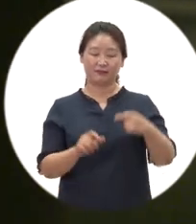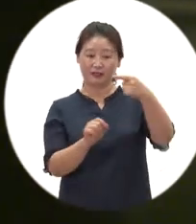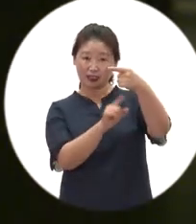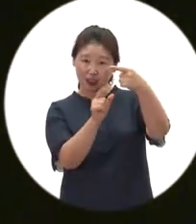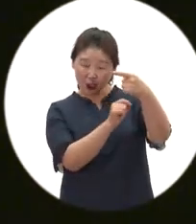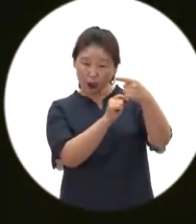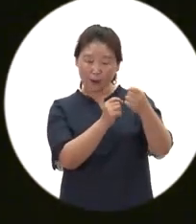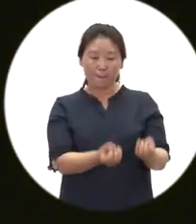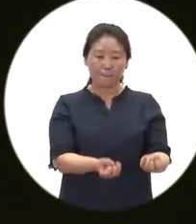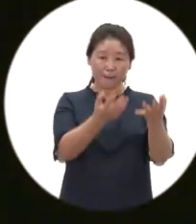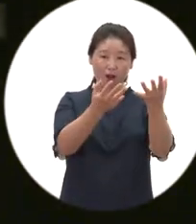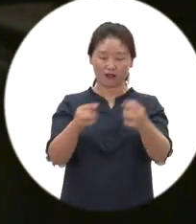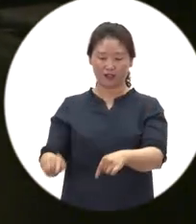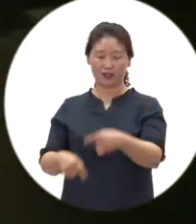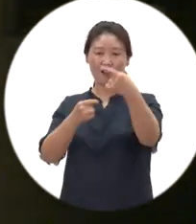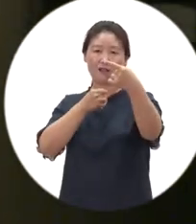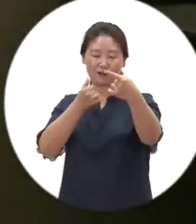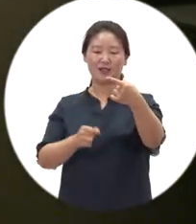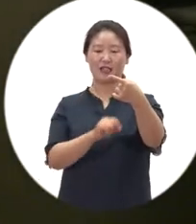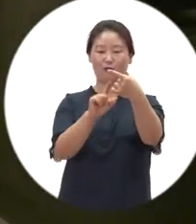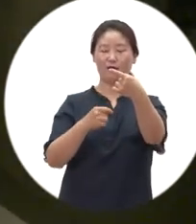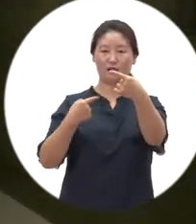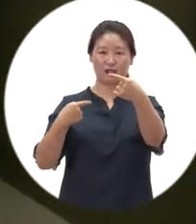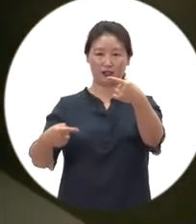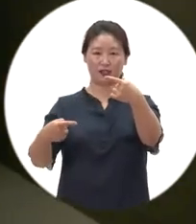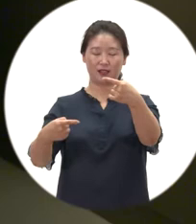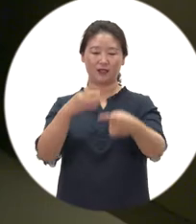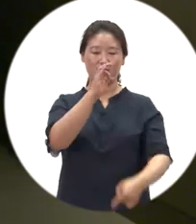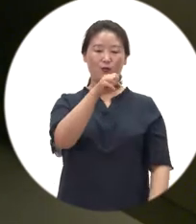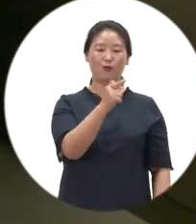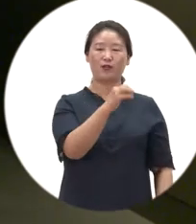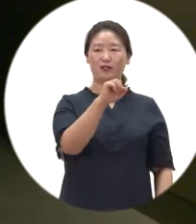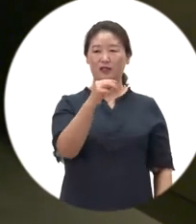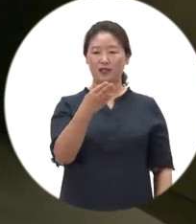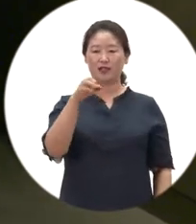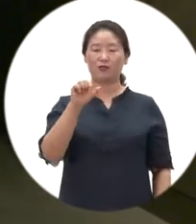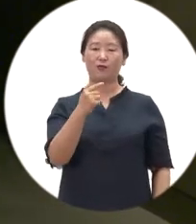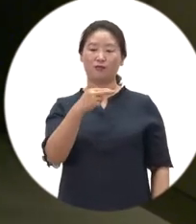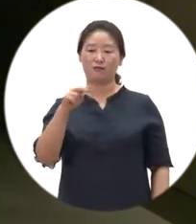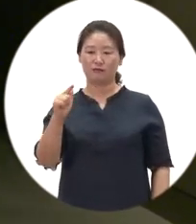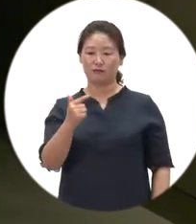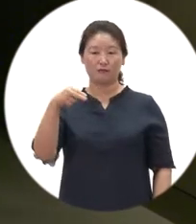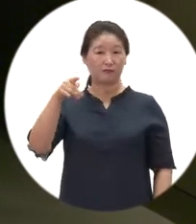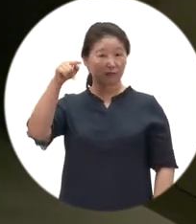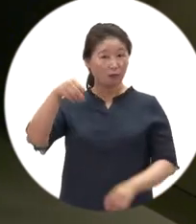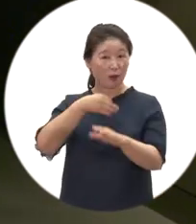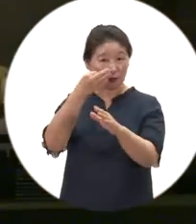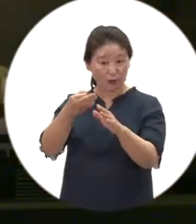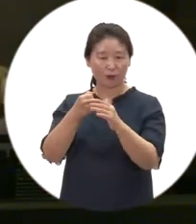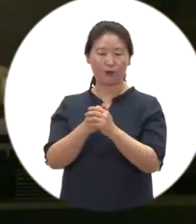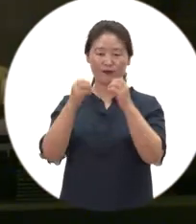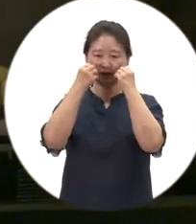정월의 처음 명절인 설은 음력 1월 1일로 한 해의 첫날입니다. 원일, 원단, 세수 등으로도 부르며